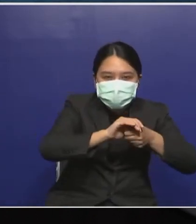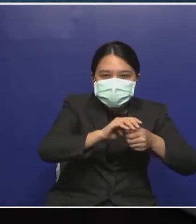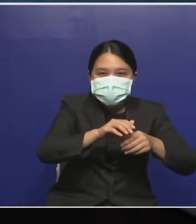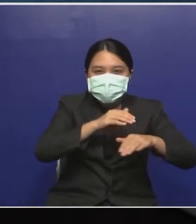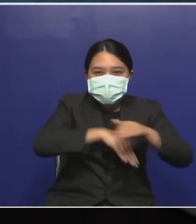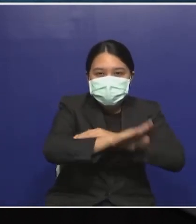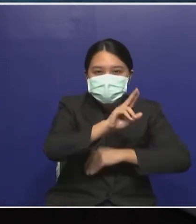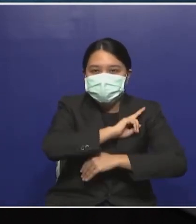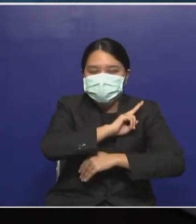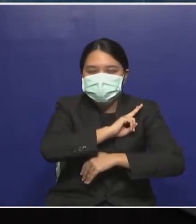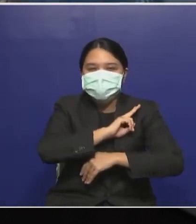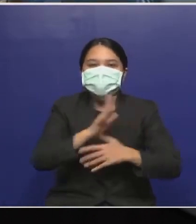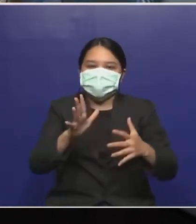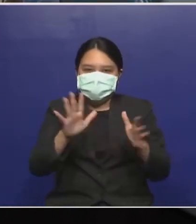ไปไตครัผม